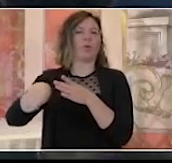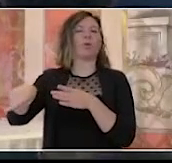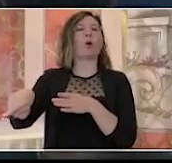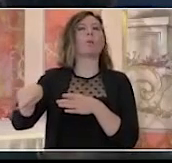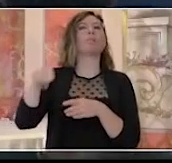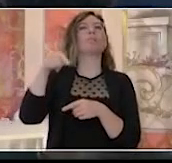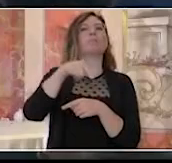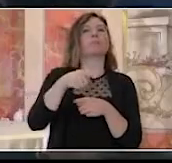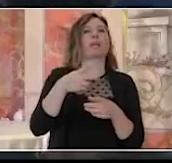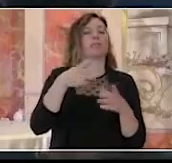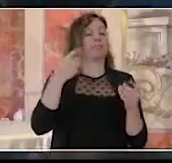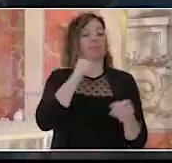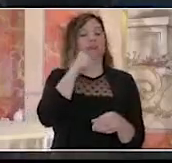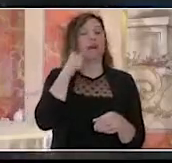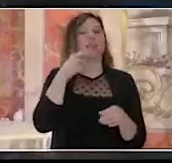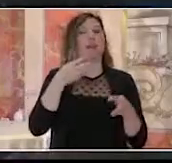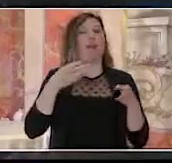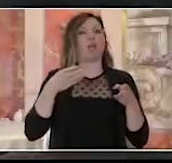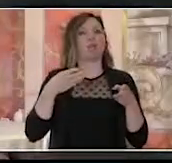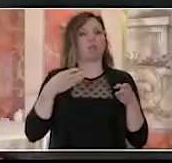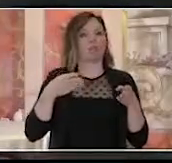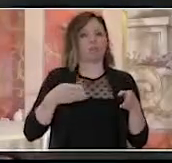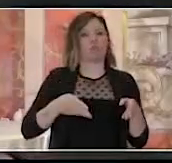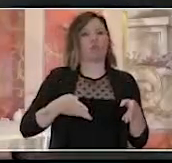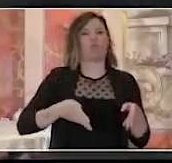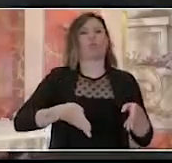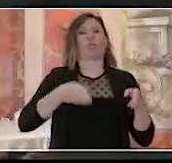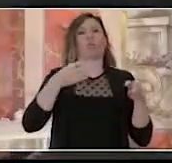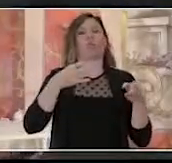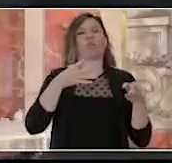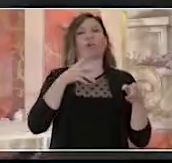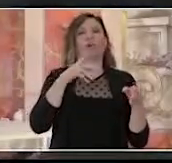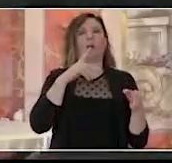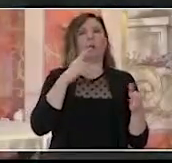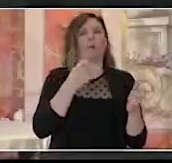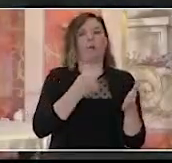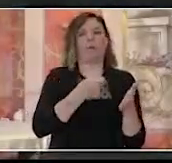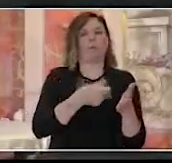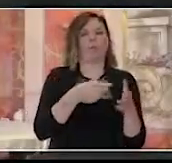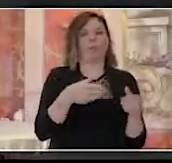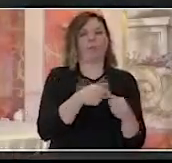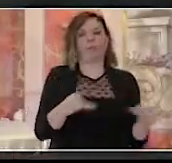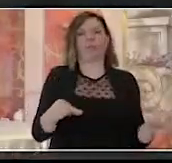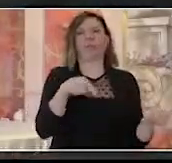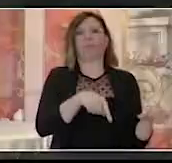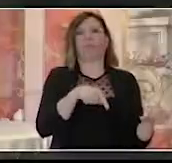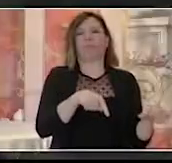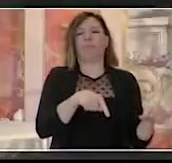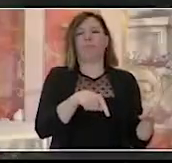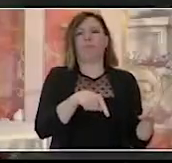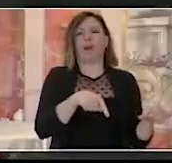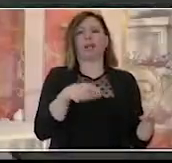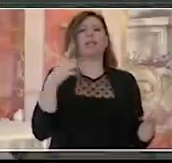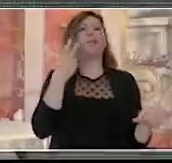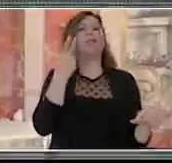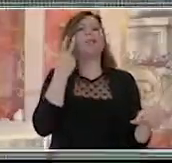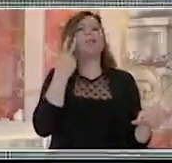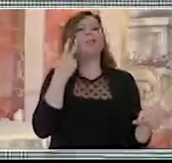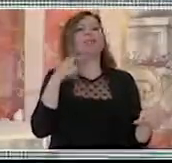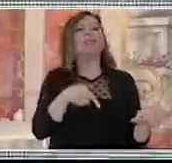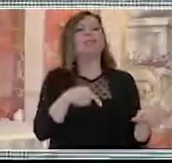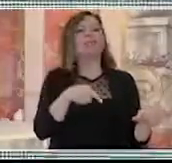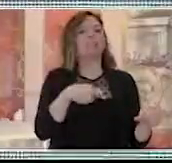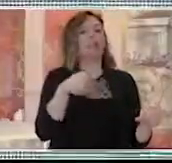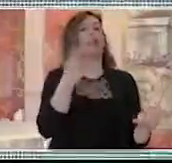affinché questa enorme mole di risorse disponibili trovino atterraggio reale, cioè